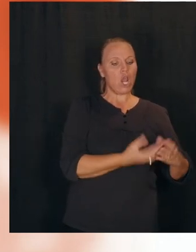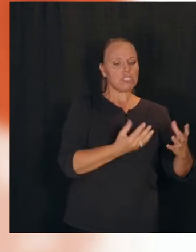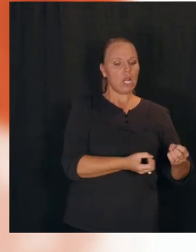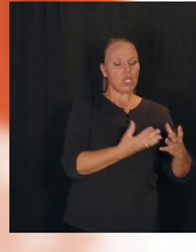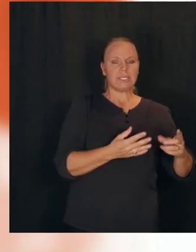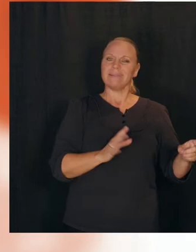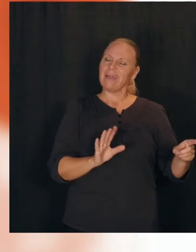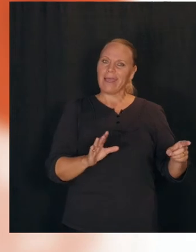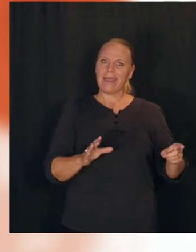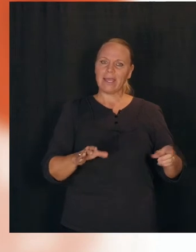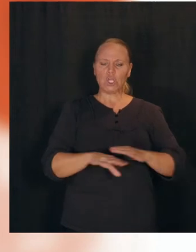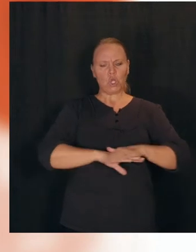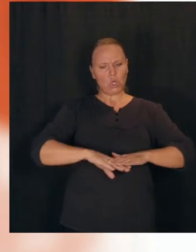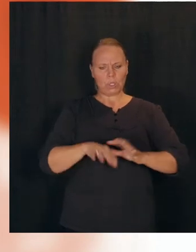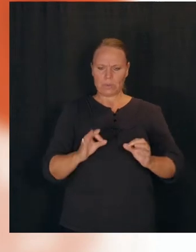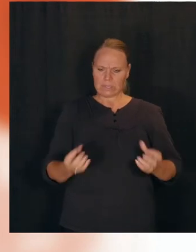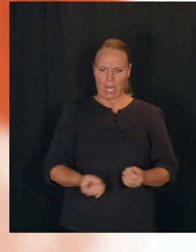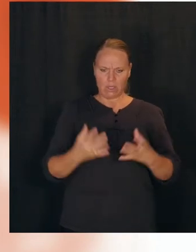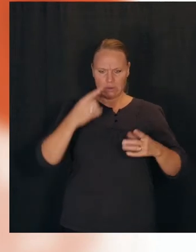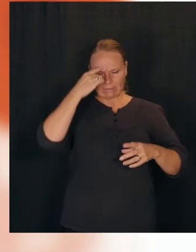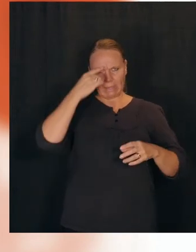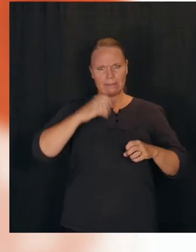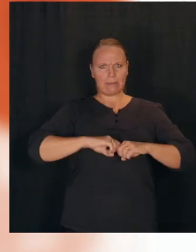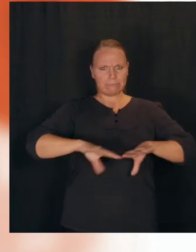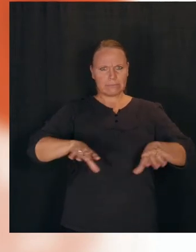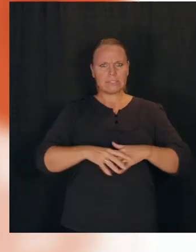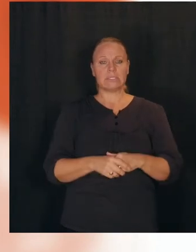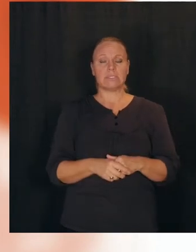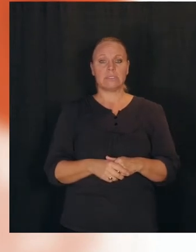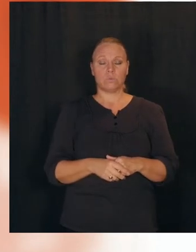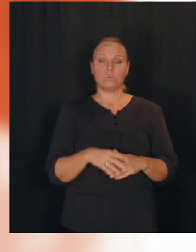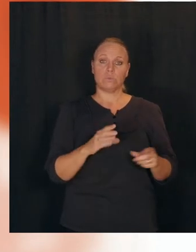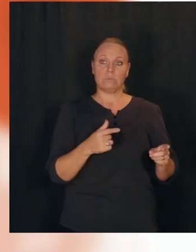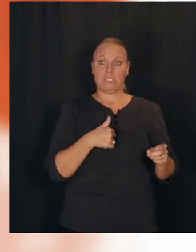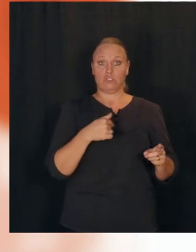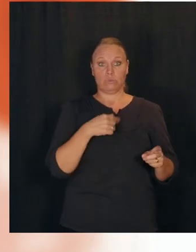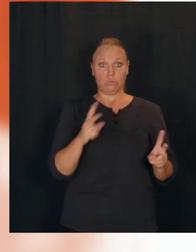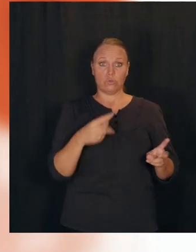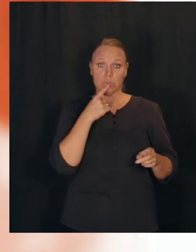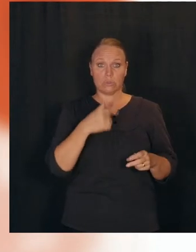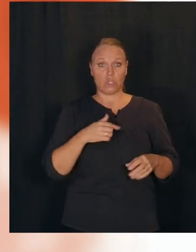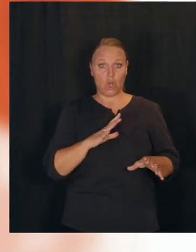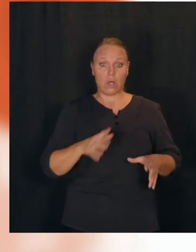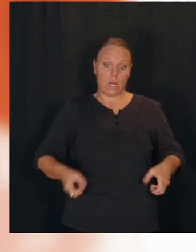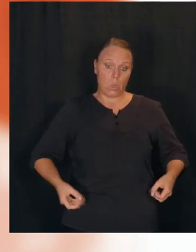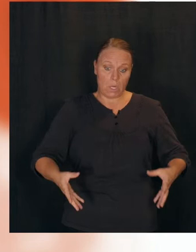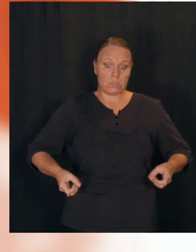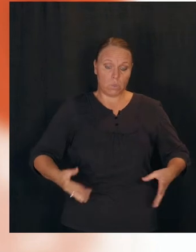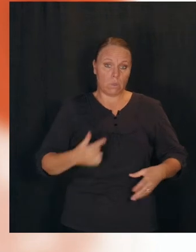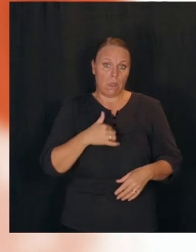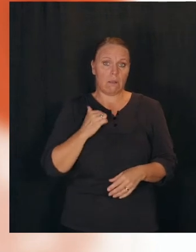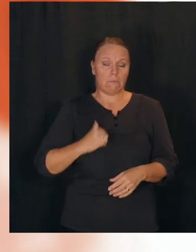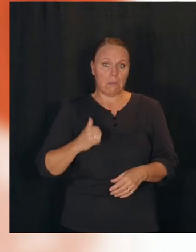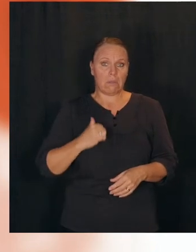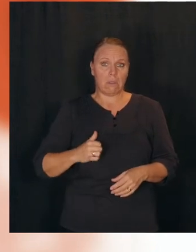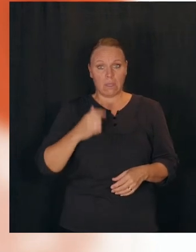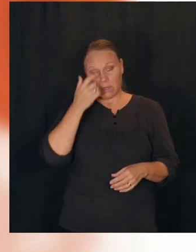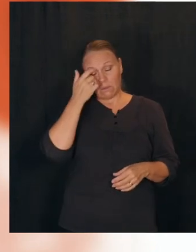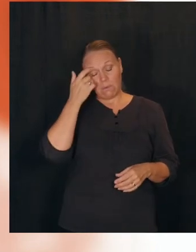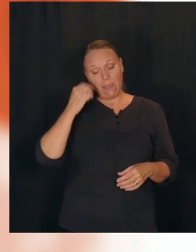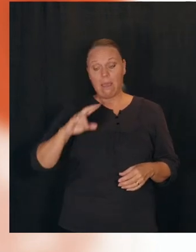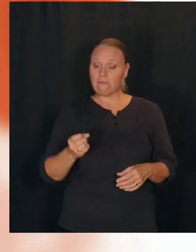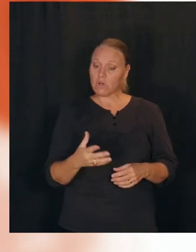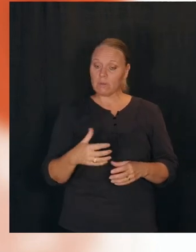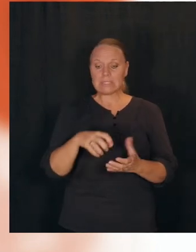Även om vi alltid kommer att behöva vissa särlösningar. Som jag sa så använder jag en rullstol. Och även i det mest öppna och inkluderande